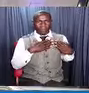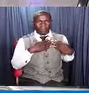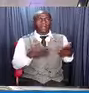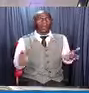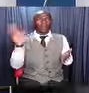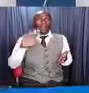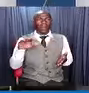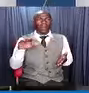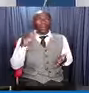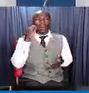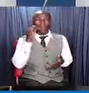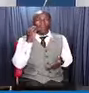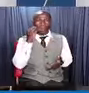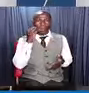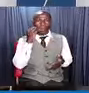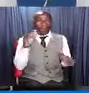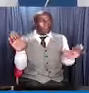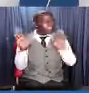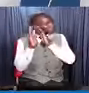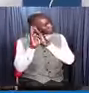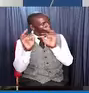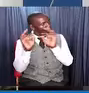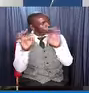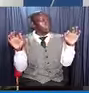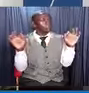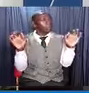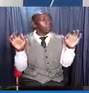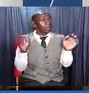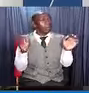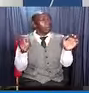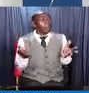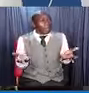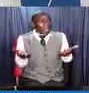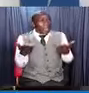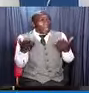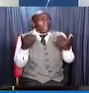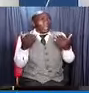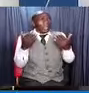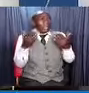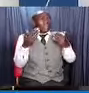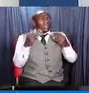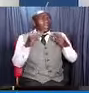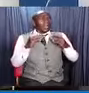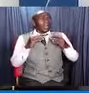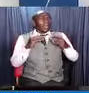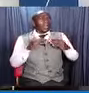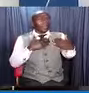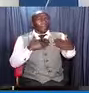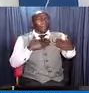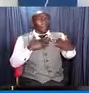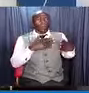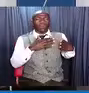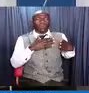nyumbani. Then I came home. Ah, usingizi hamna. And I didn't get sleep. Ndio ilikuja ile ya mwisho. Then it came exceedingly.